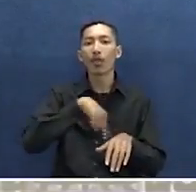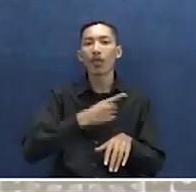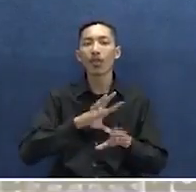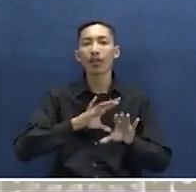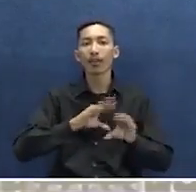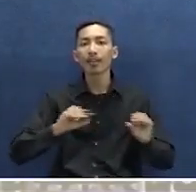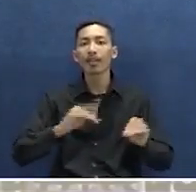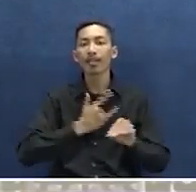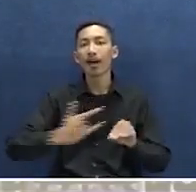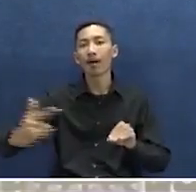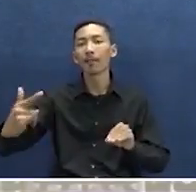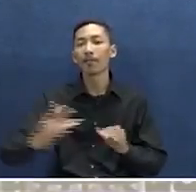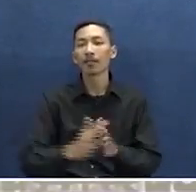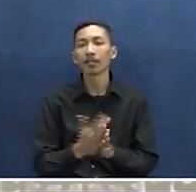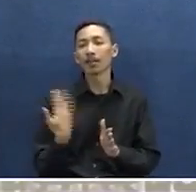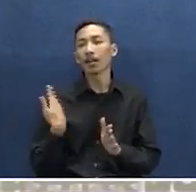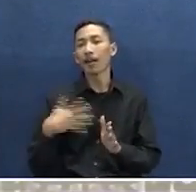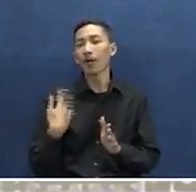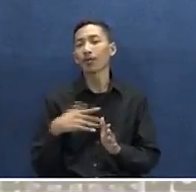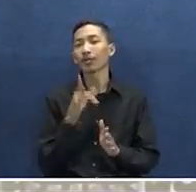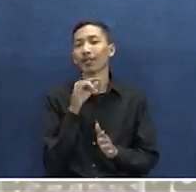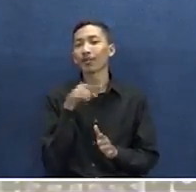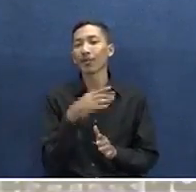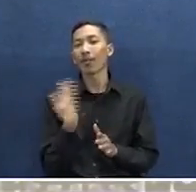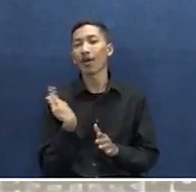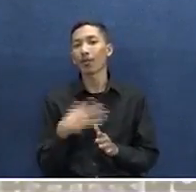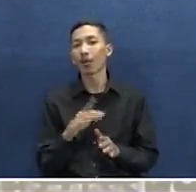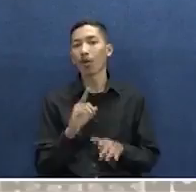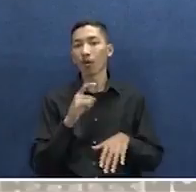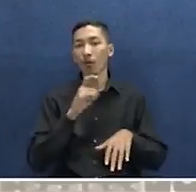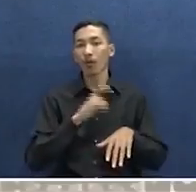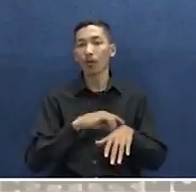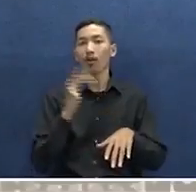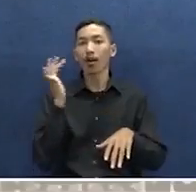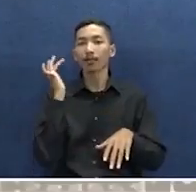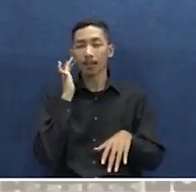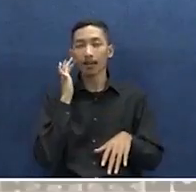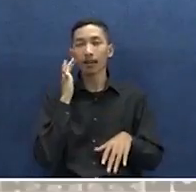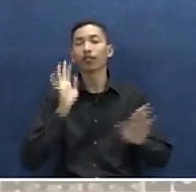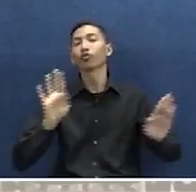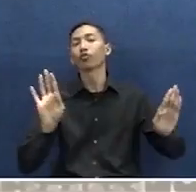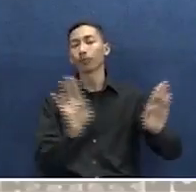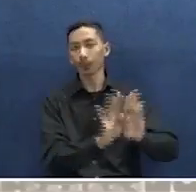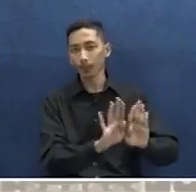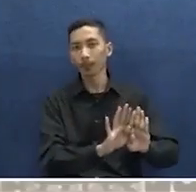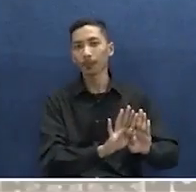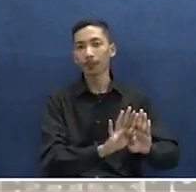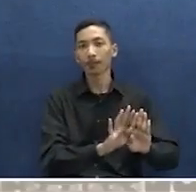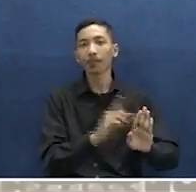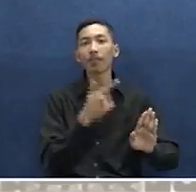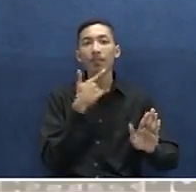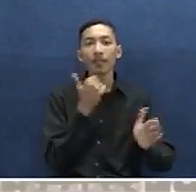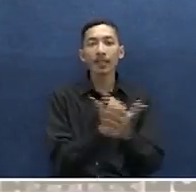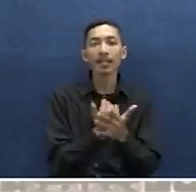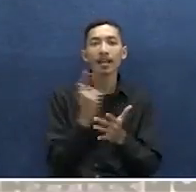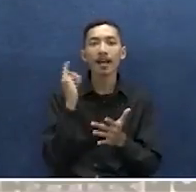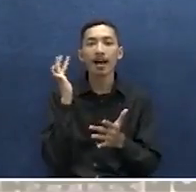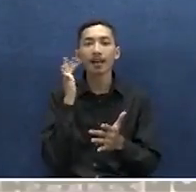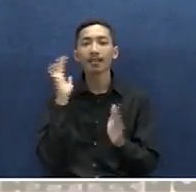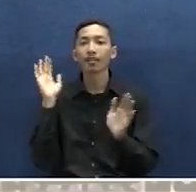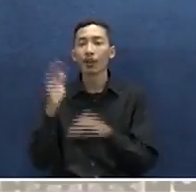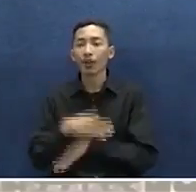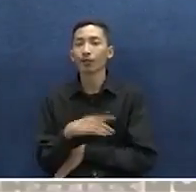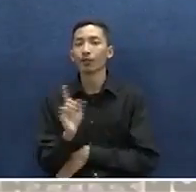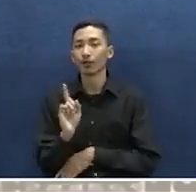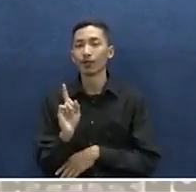tapi saya bilang saya nggak mau gitu kalau sampai kalian lebih mementingkan urusan usaha otot dunia tapi kalian abaikan